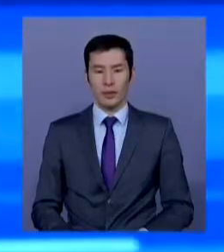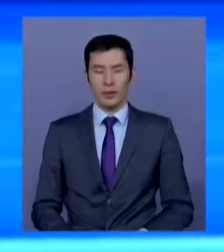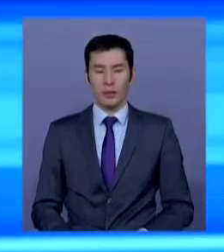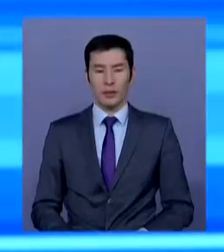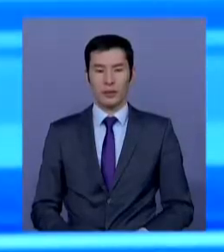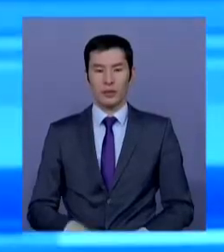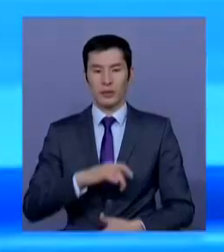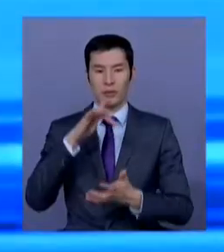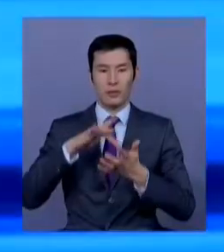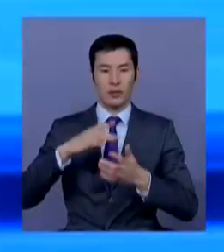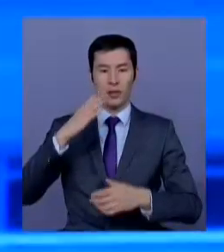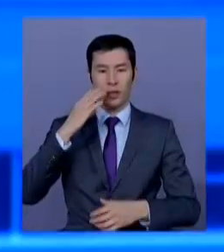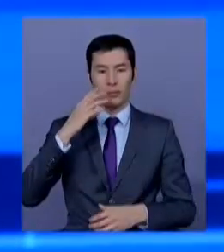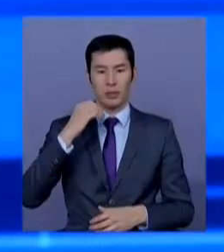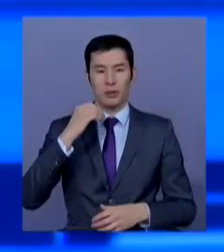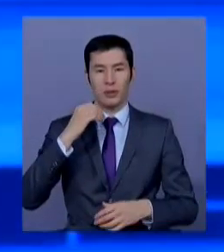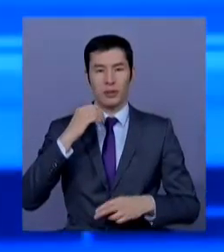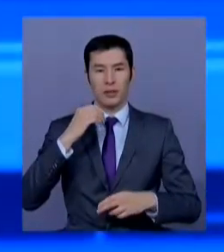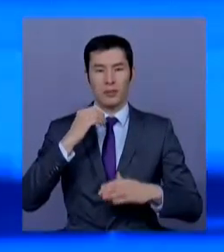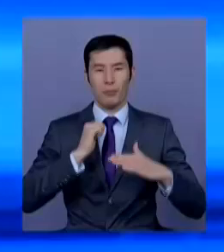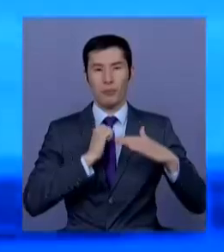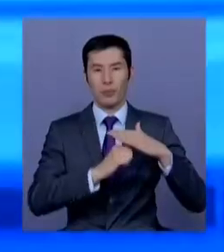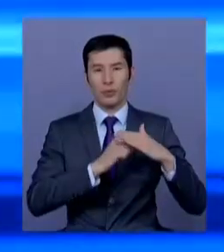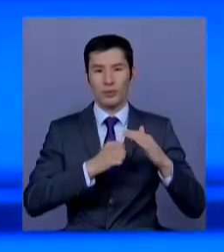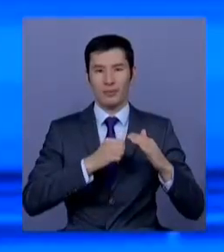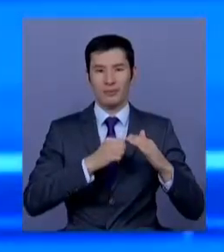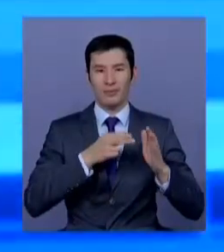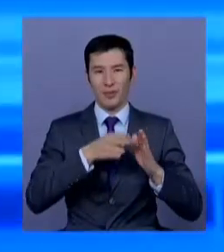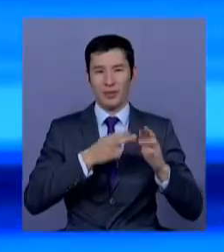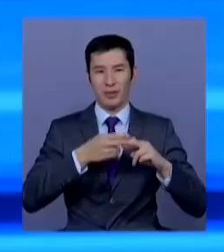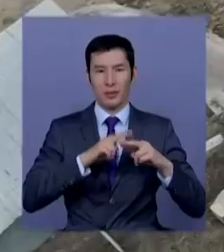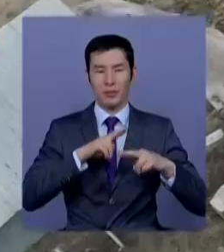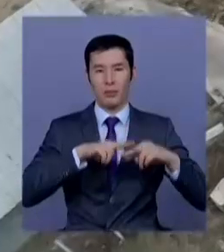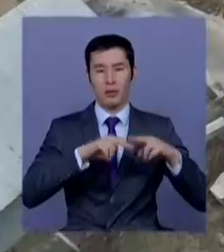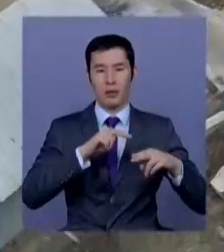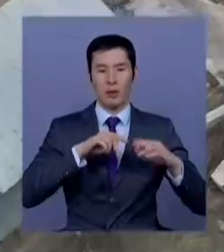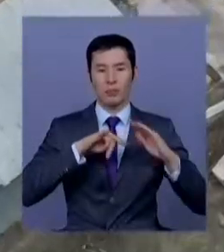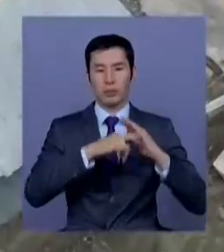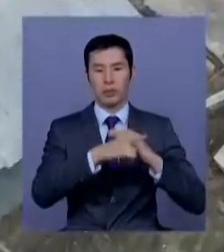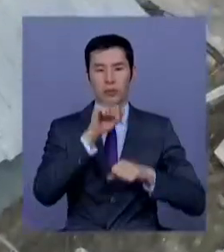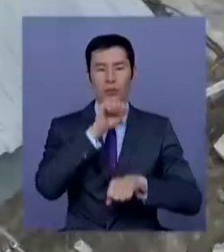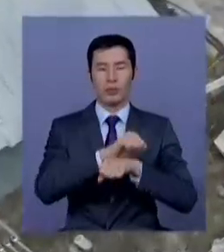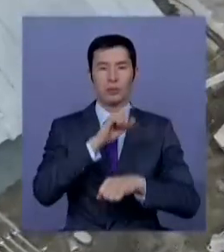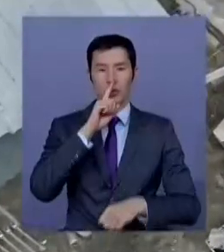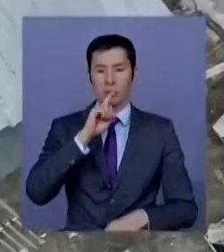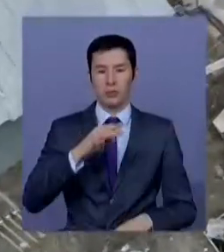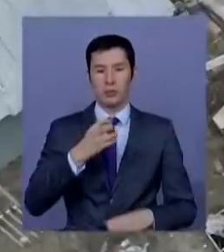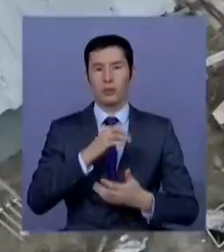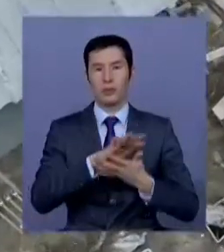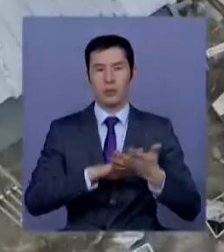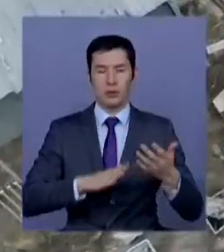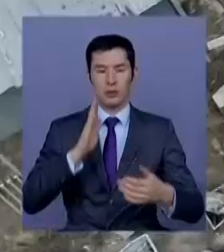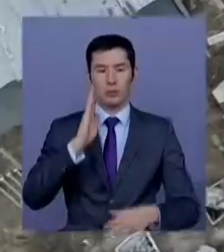Алматыда метро құрылысы тоқтамайды. Журналистердің сауалына осылай деп жауап қайтарған қала әкімі Бақытжан Сағынтаев, шаһардағы